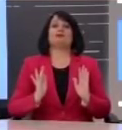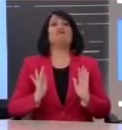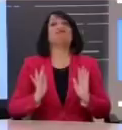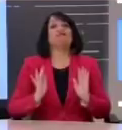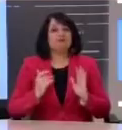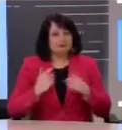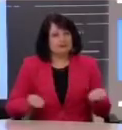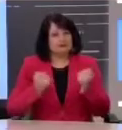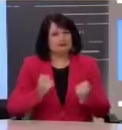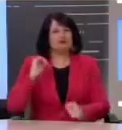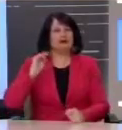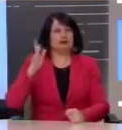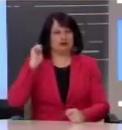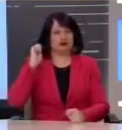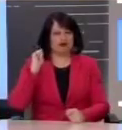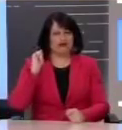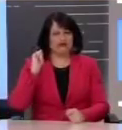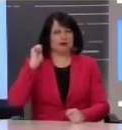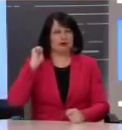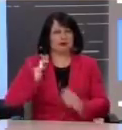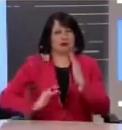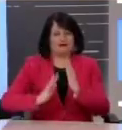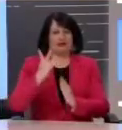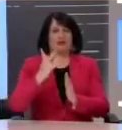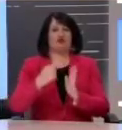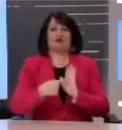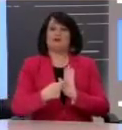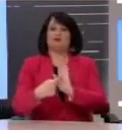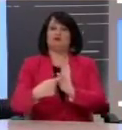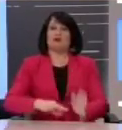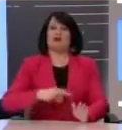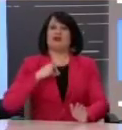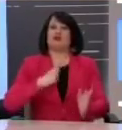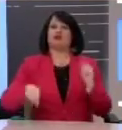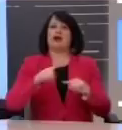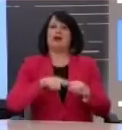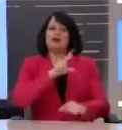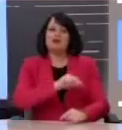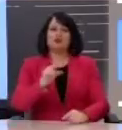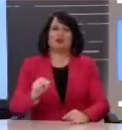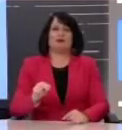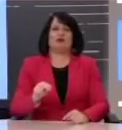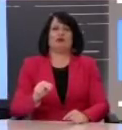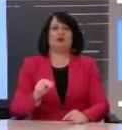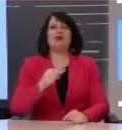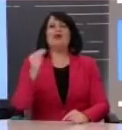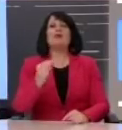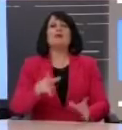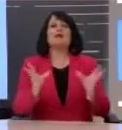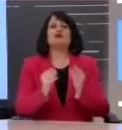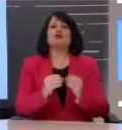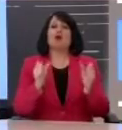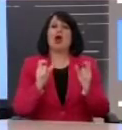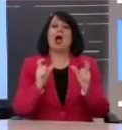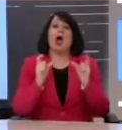ενεργούμε στα θέματα εξωτερικής πολιτικής, αναβαθμίζοντας το κύρος της χώρας, ενεργούμε και στα ζητήματα που αφορούν την άμυνα και